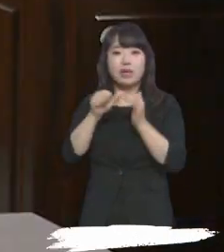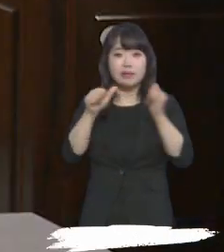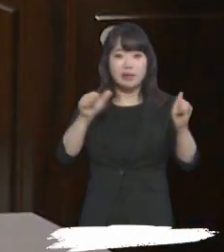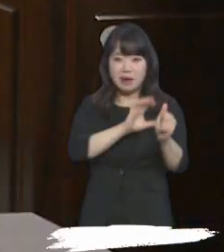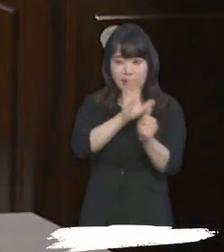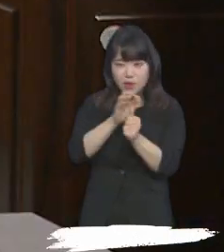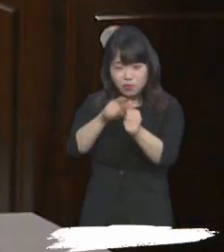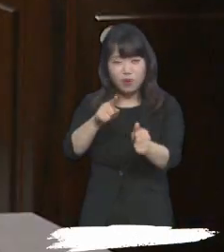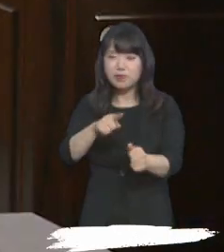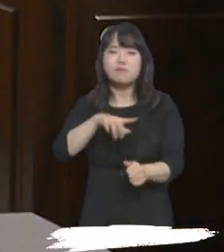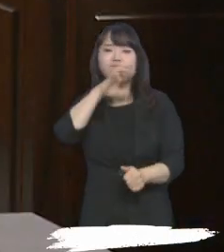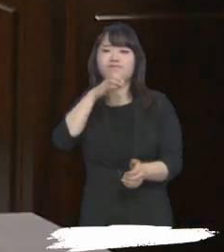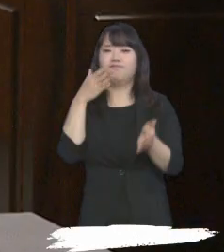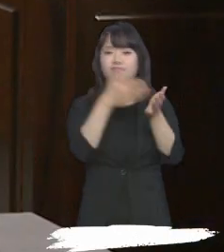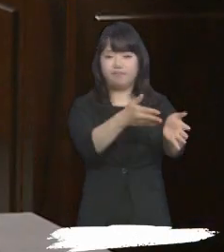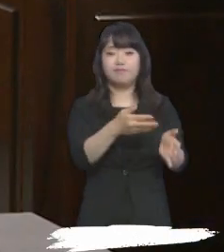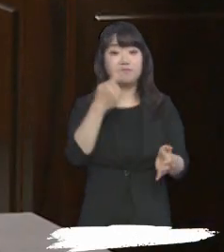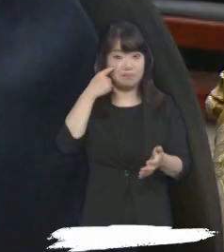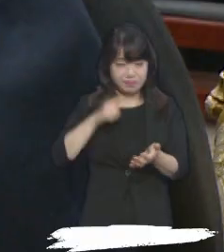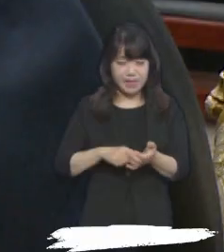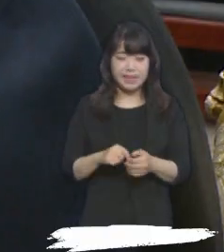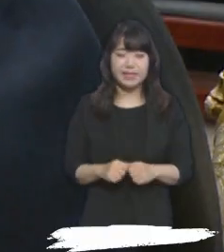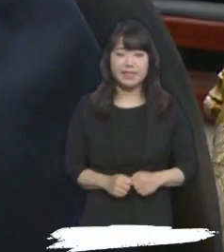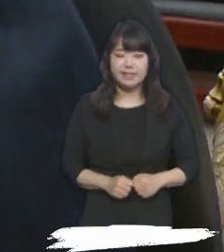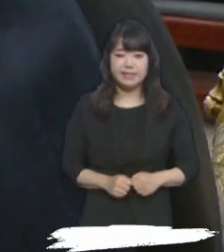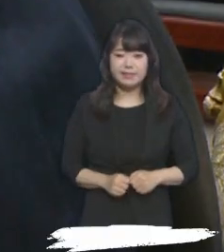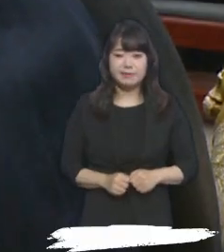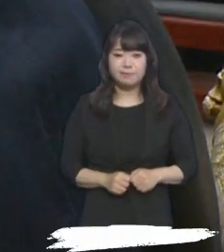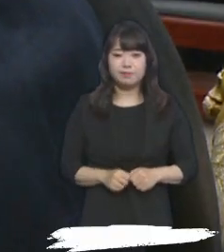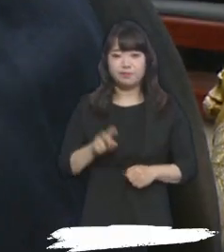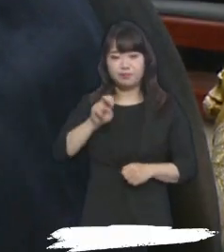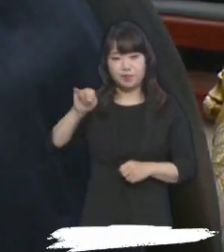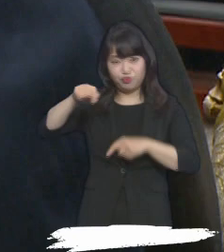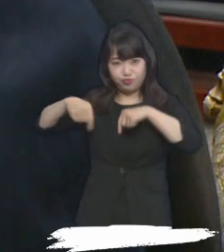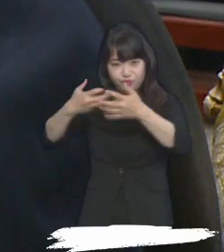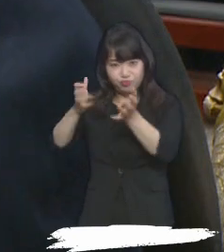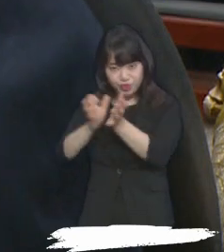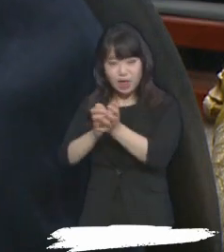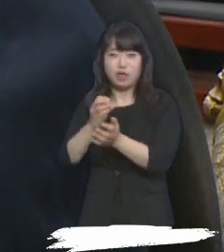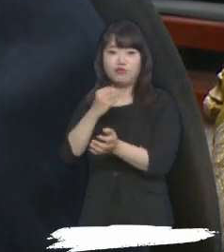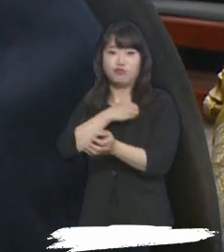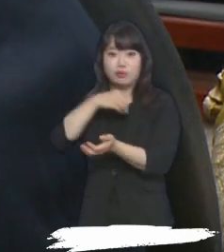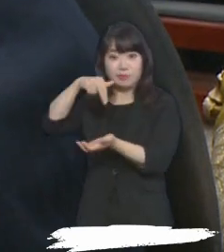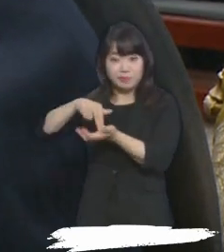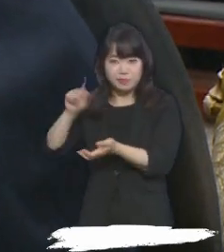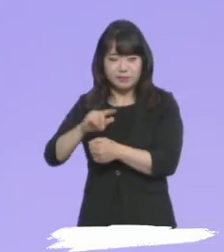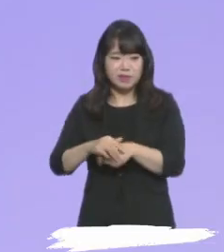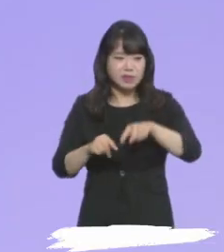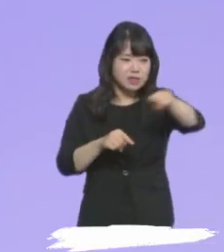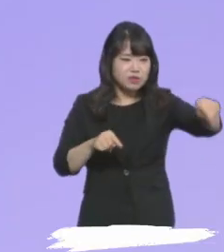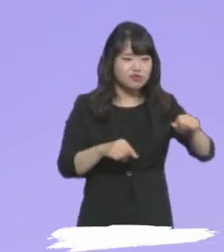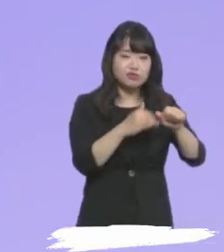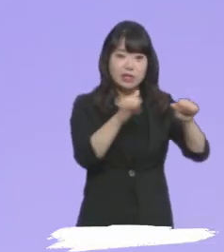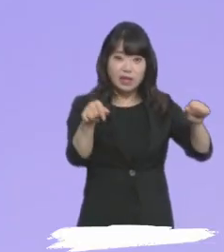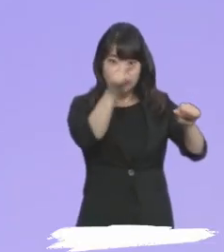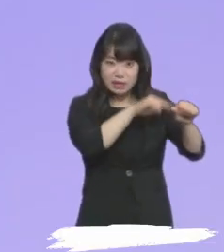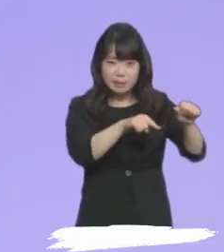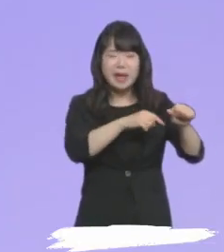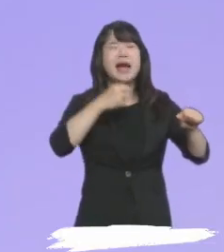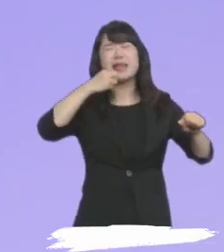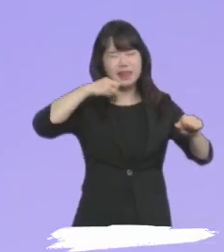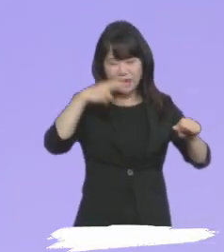대해 문제를 제기한 것으로 확인됐습니다. 민주당 소속의 한 구의원이 지원관 5명 전체를